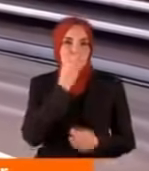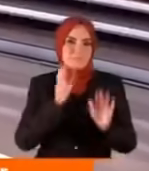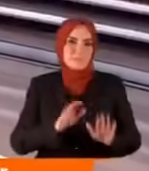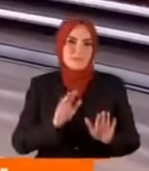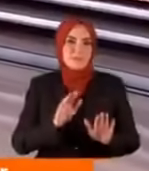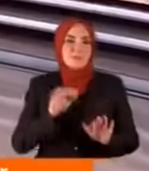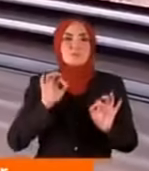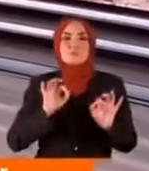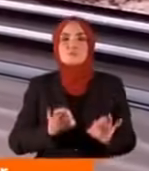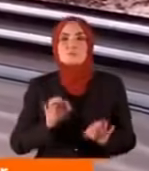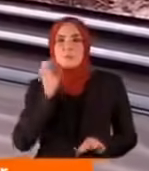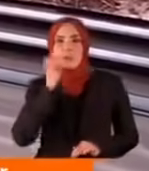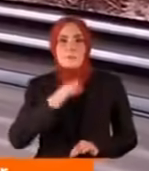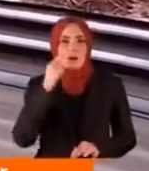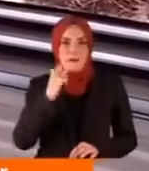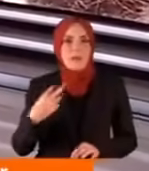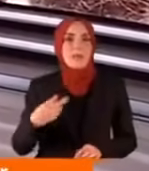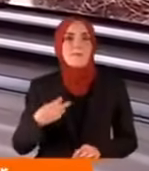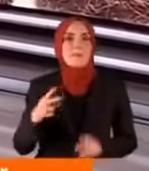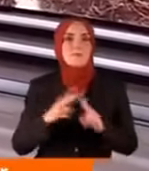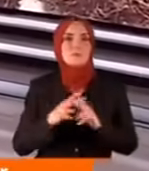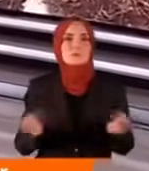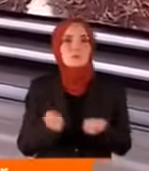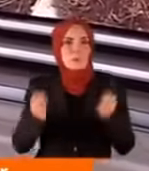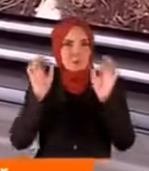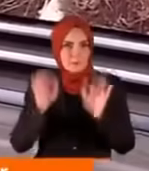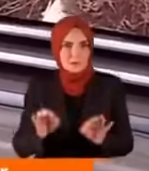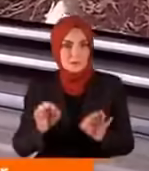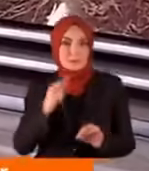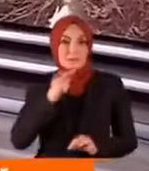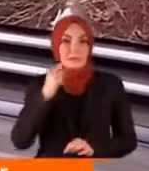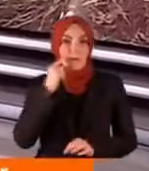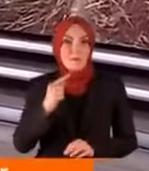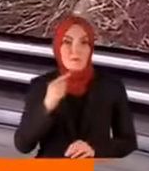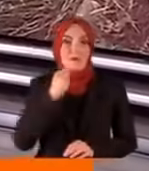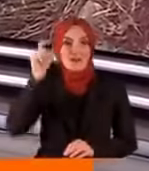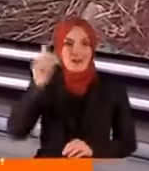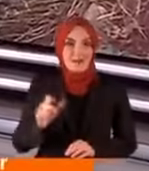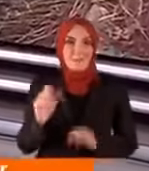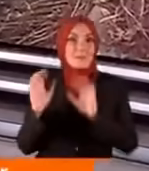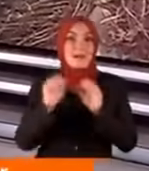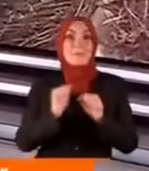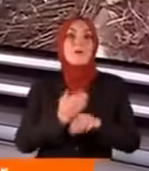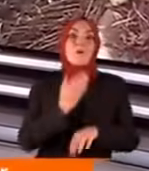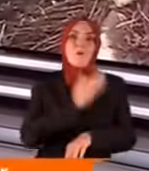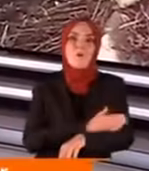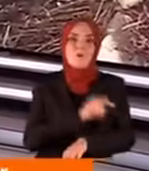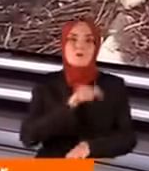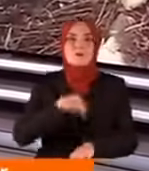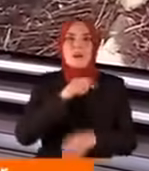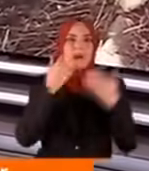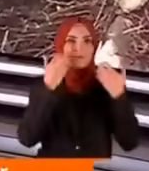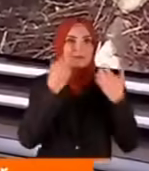tekrar harekete geçirdi. O ihbara göre Tekin yakalanmadan önce evindeki hayvanları kaçırmıştı. Polis verilen adrese